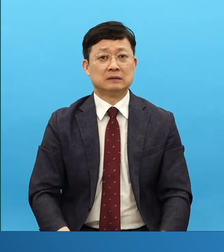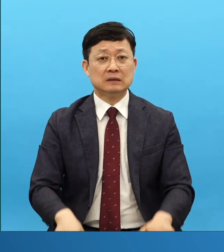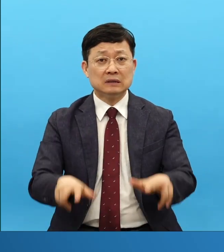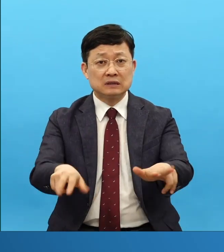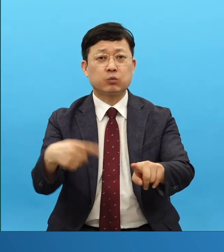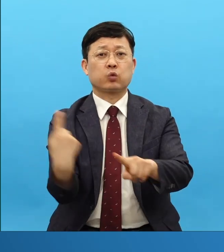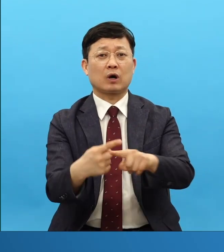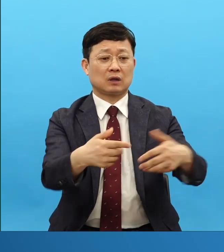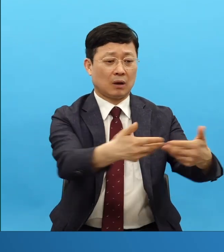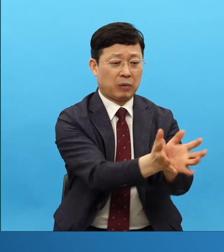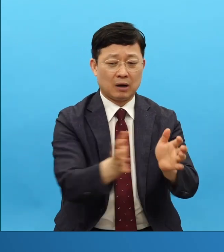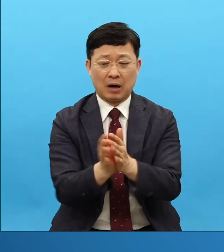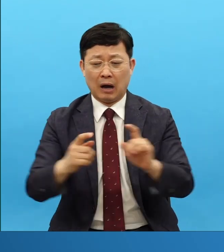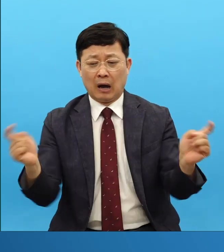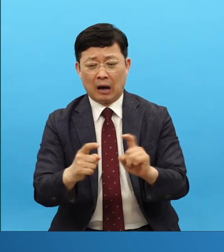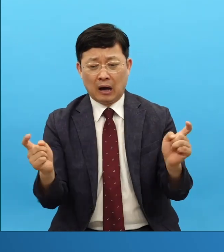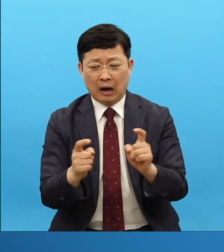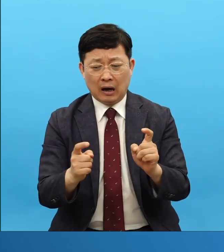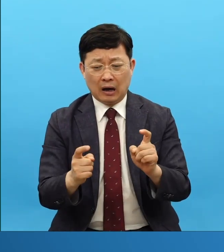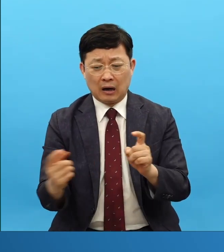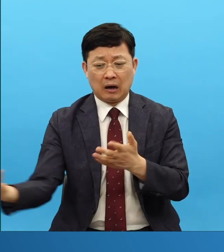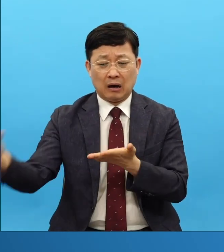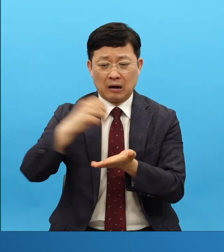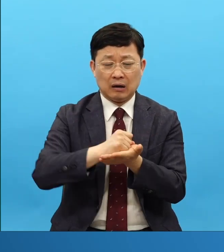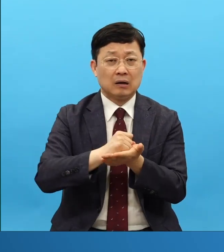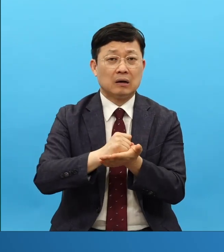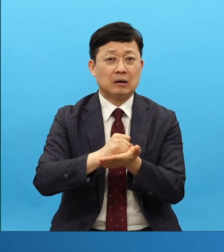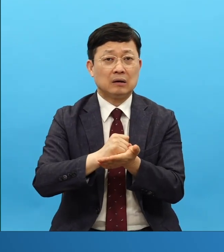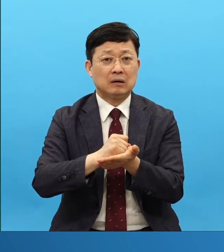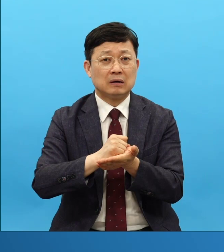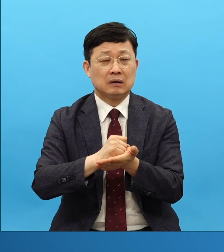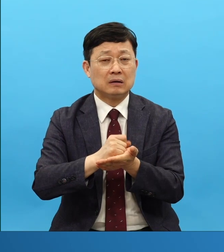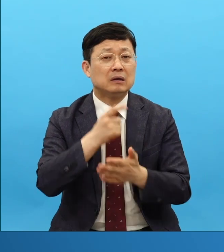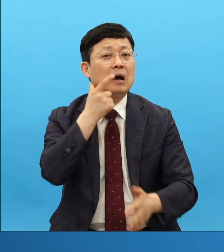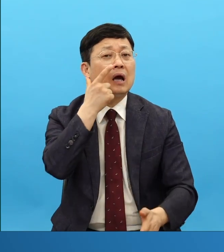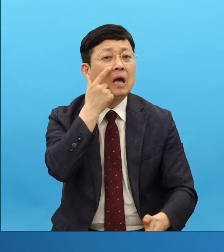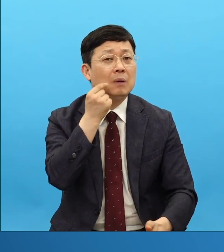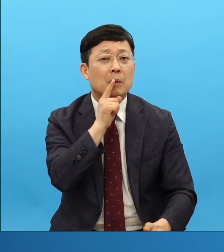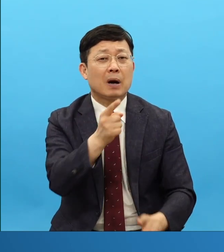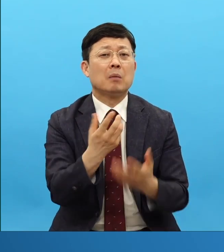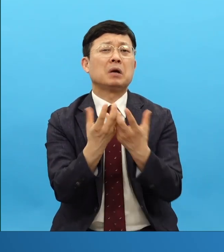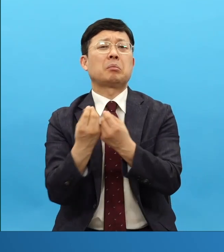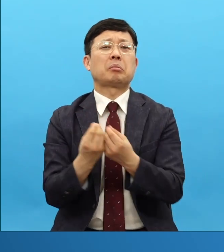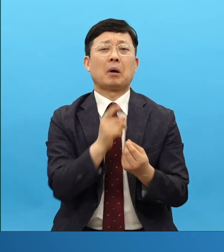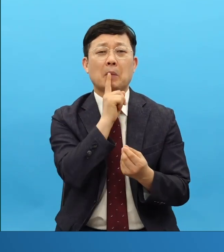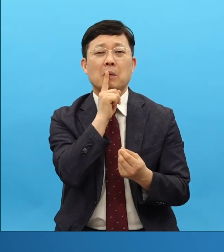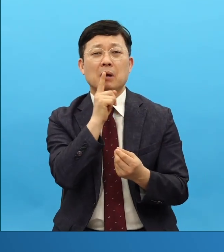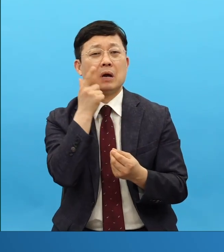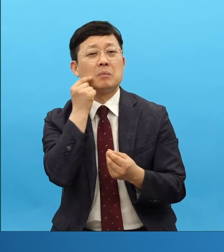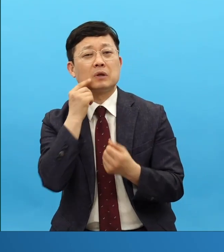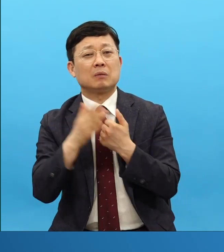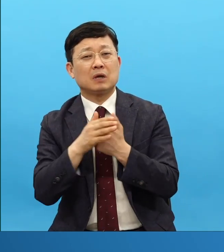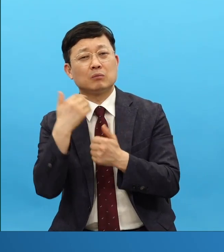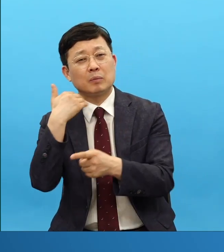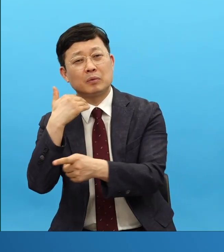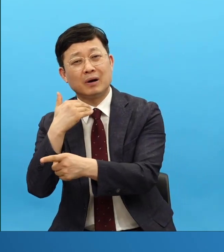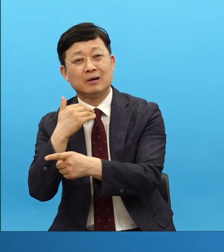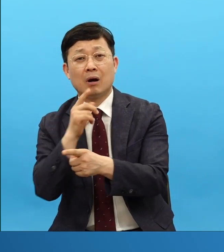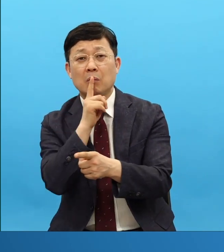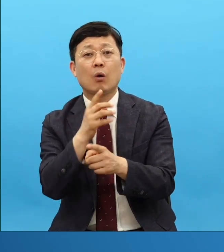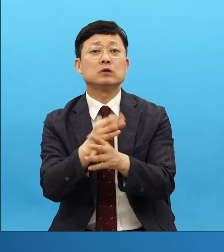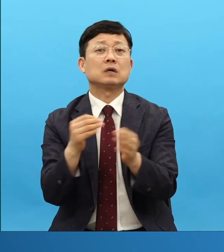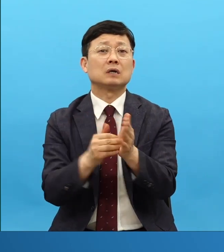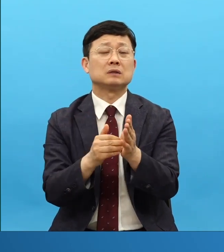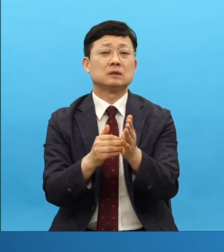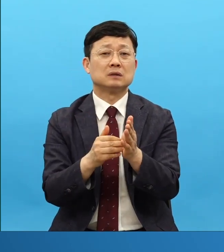계속했잖아요. They continue to fight amongst themselves. 그러고 자꾸 일본 팽기를 언제까지 될 겁니까? Now, how long are you going to make those excuses that it was Japan's